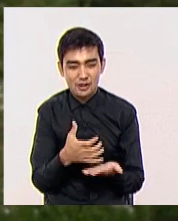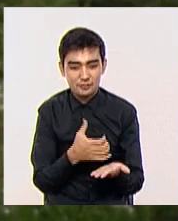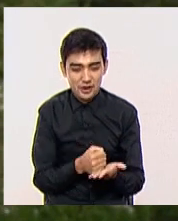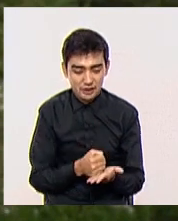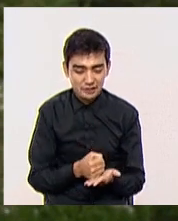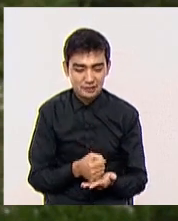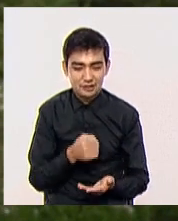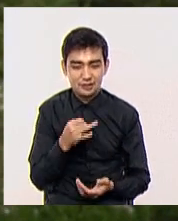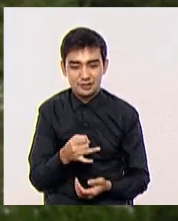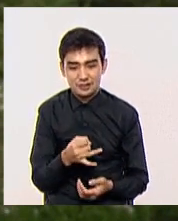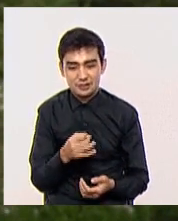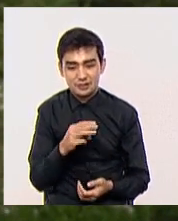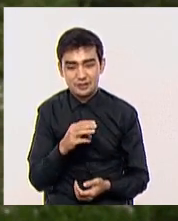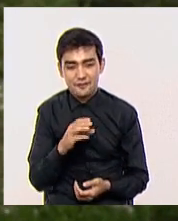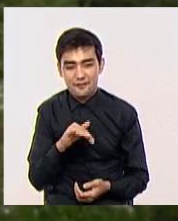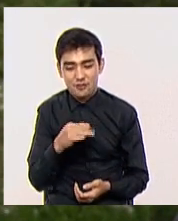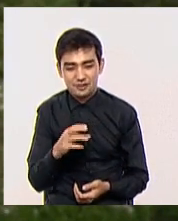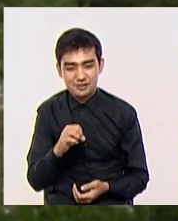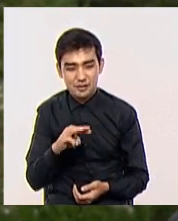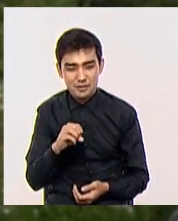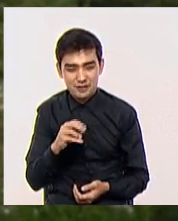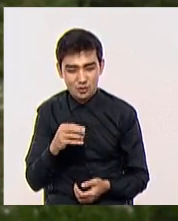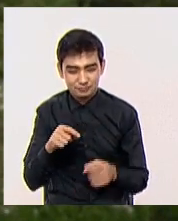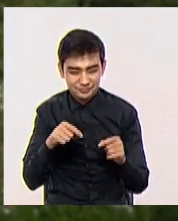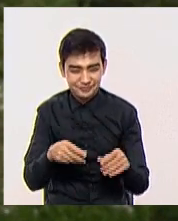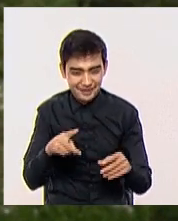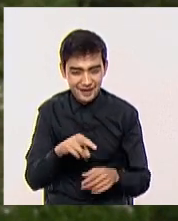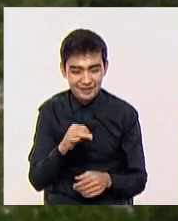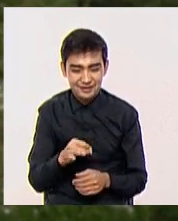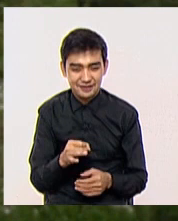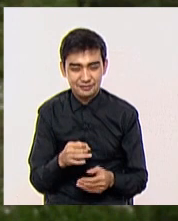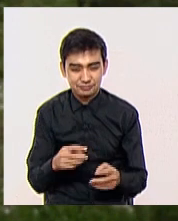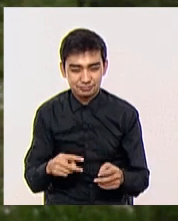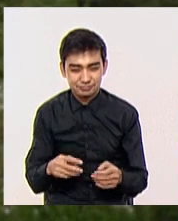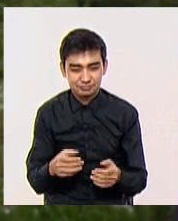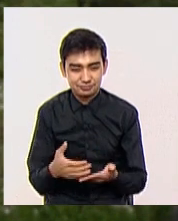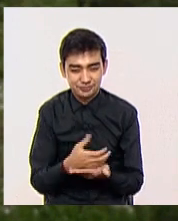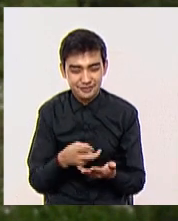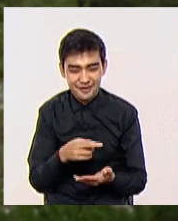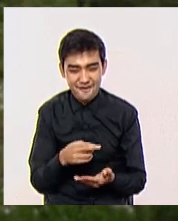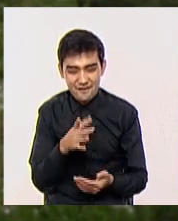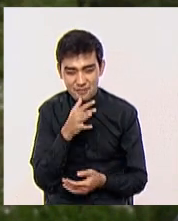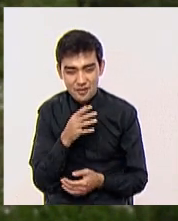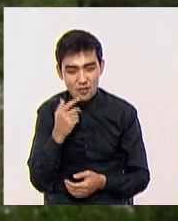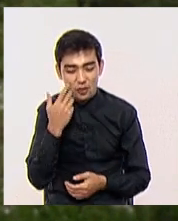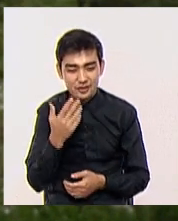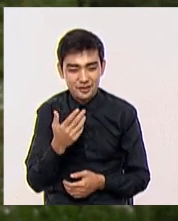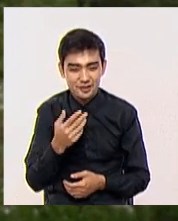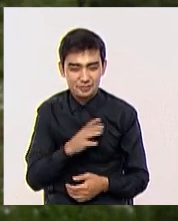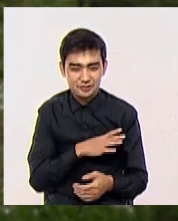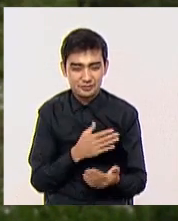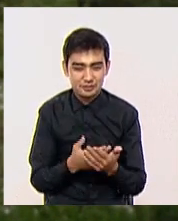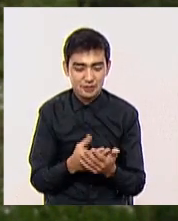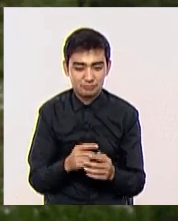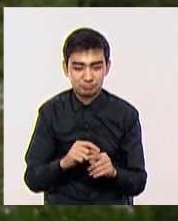запчасти, семенной фонд. Тем самым по встречным обязательствам в период, когда идет наиболее